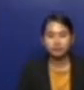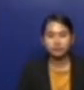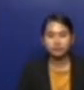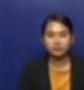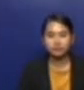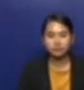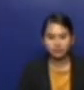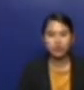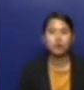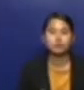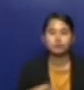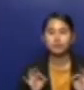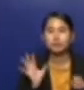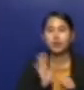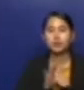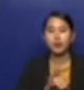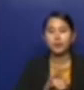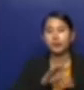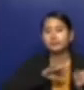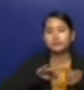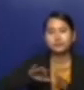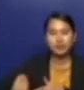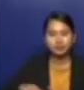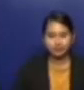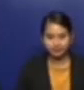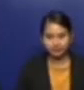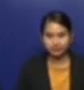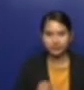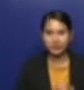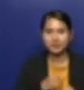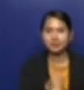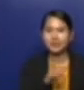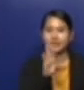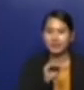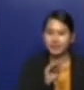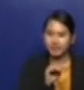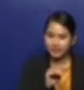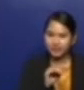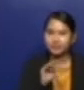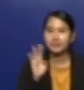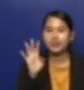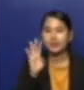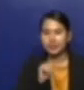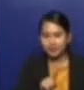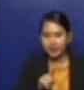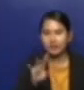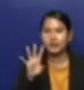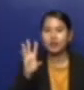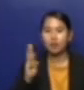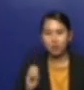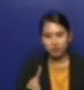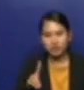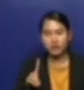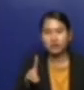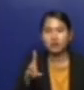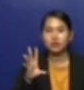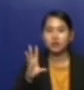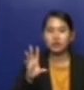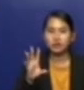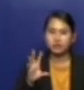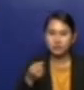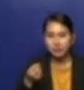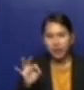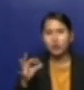เอาละครับไอ้นั้นช่างไปไม่ว่าจะเป็นปี14ปี1ปี16ปี19ปี